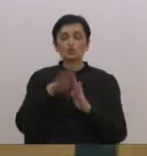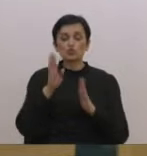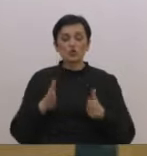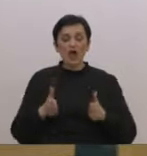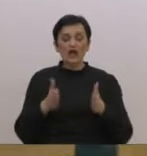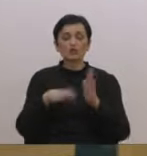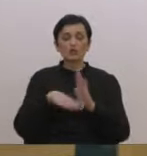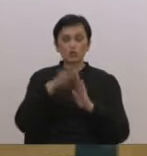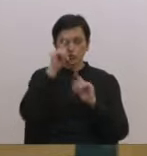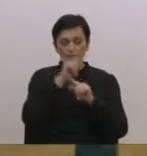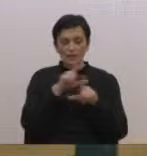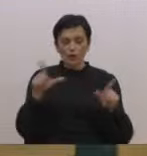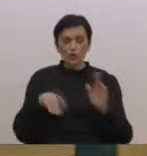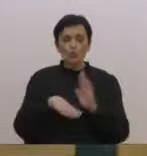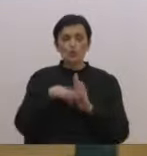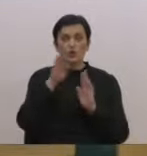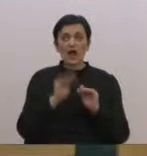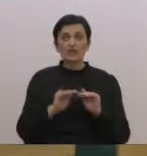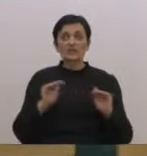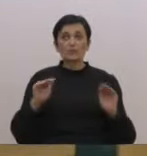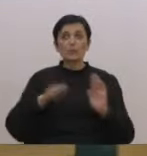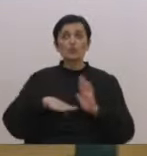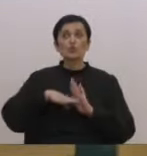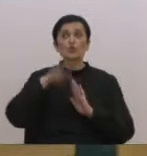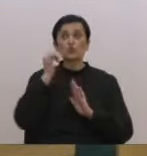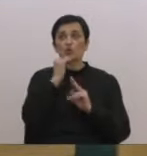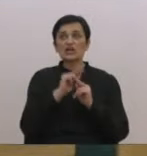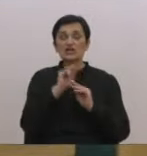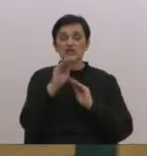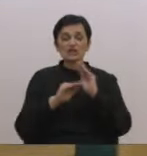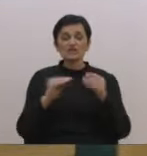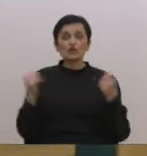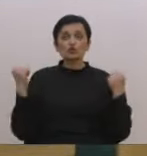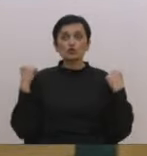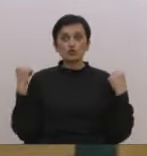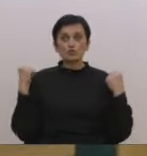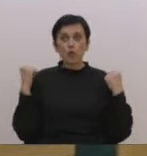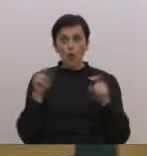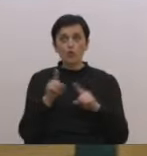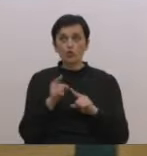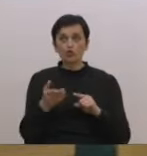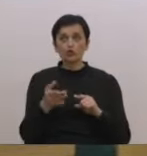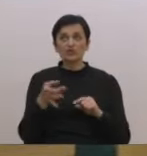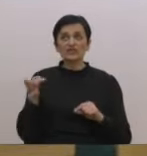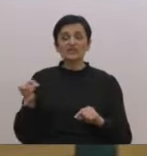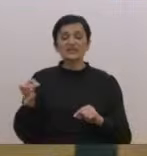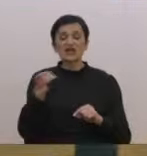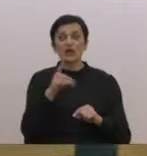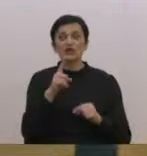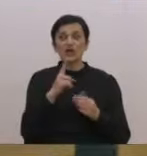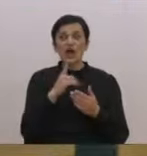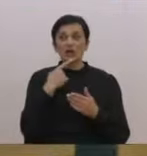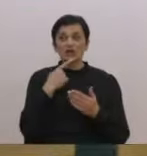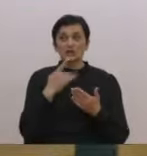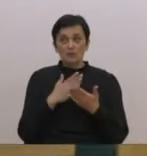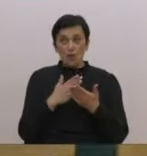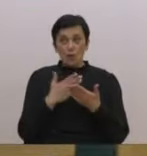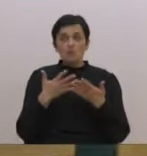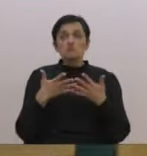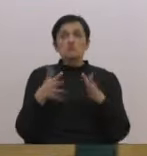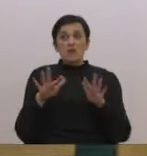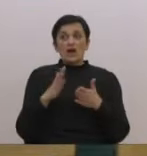უკეთესი სკოლები, უკეთესი ბაღები, უკეთესი ინფრასტრუქტურა სპორტული, მათ შორის რეგიონებში, რა თქმა უნდა, არის კიდევ უფრო